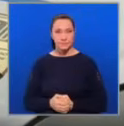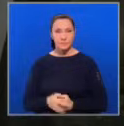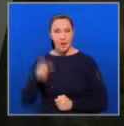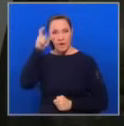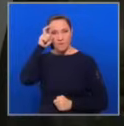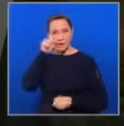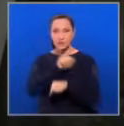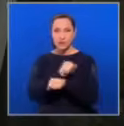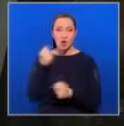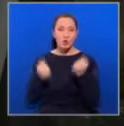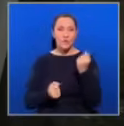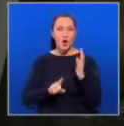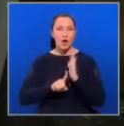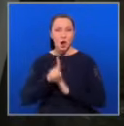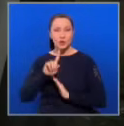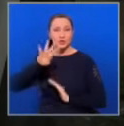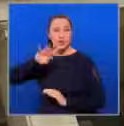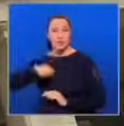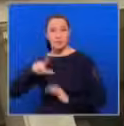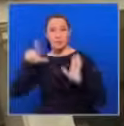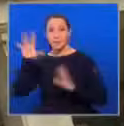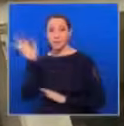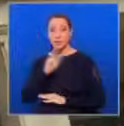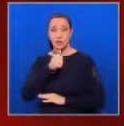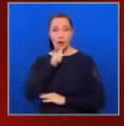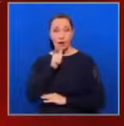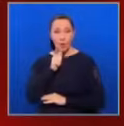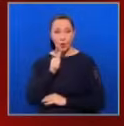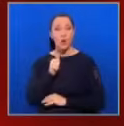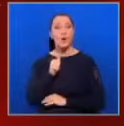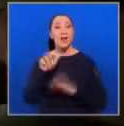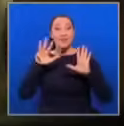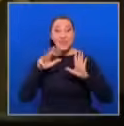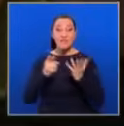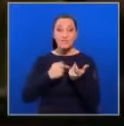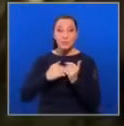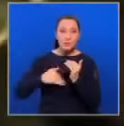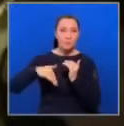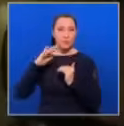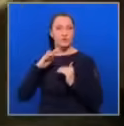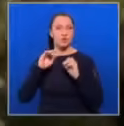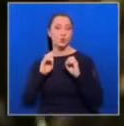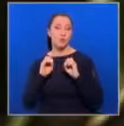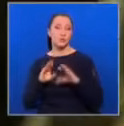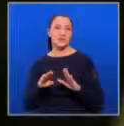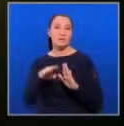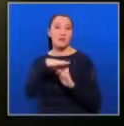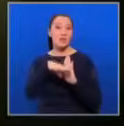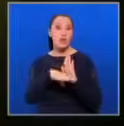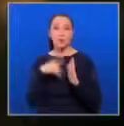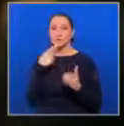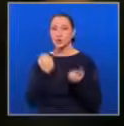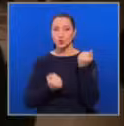във варна задържаха шофьор с рекордните 4,7 промила алкохол девет пъти повече от допустимата норма за